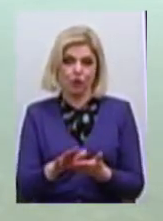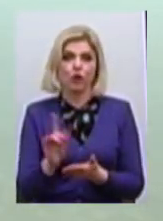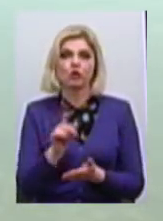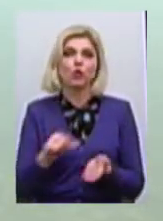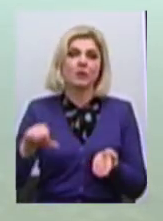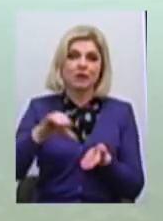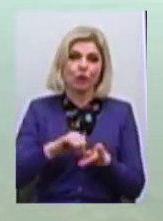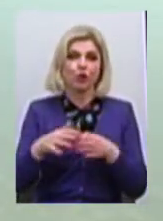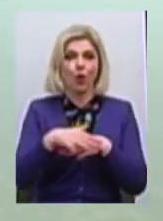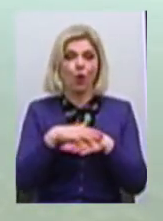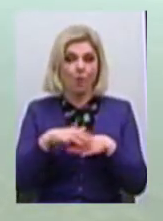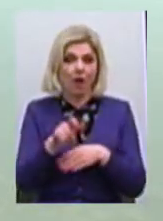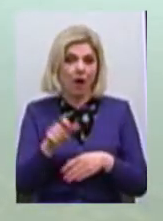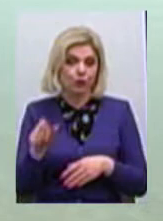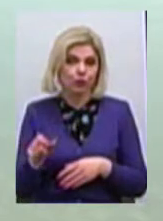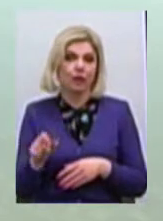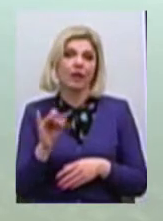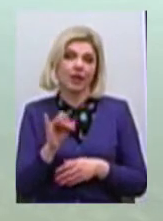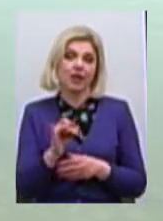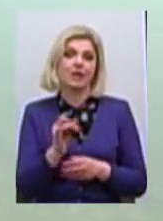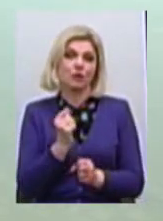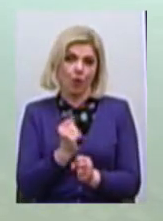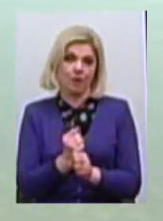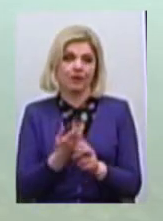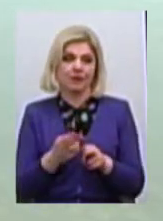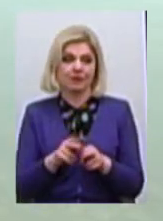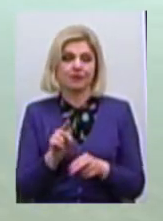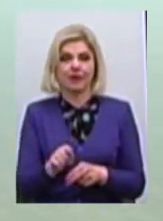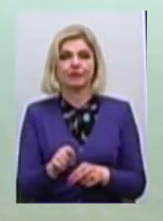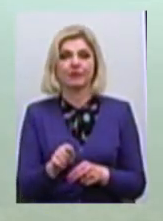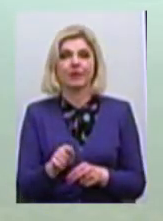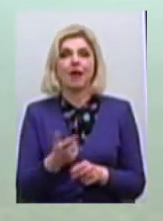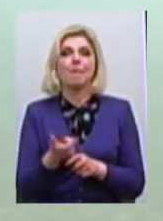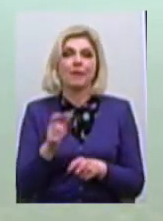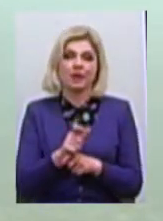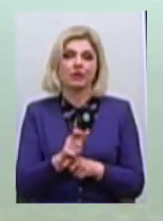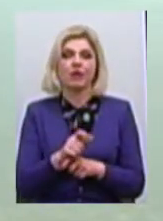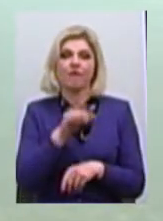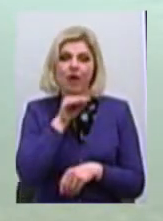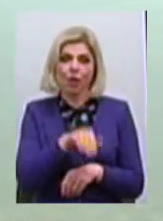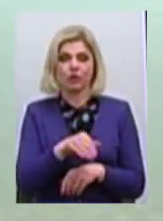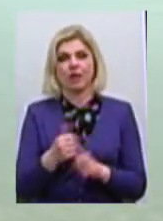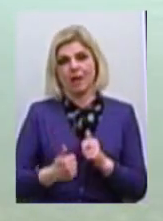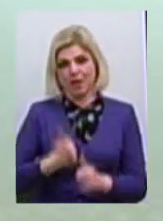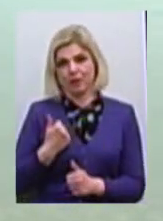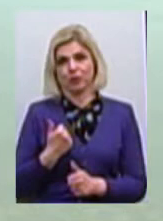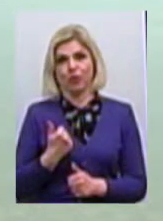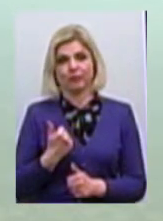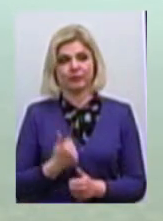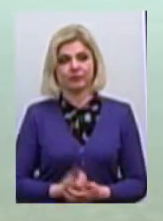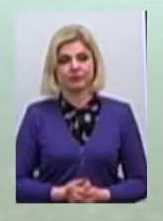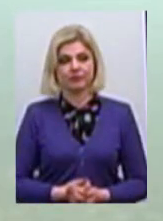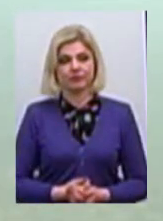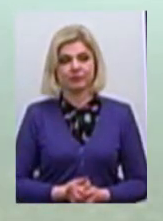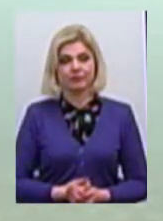залучити громаду і зробити це більш фахово, більш гідно